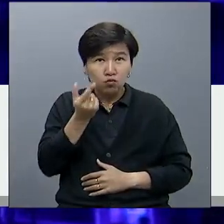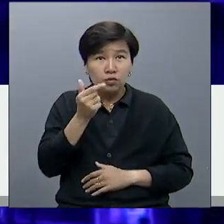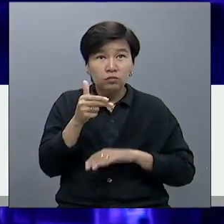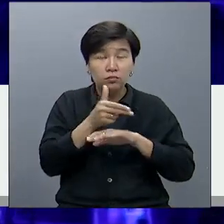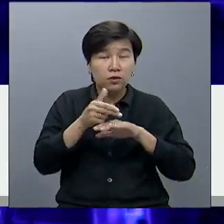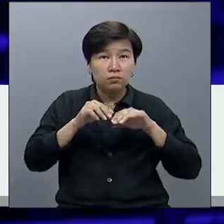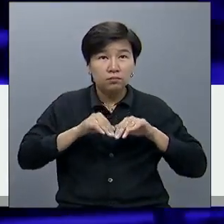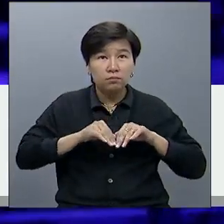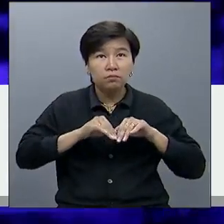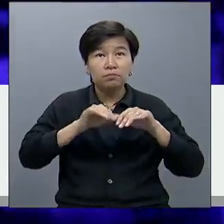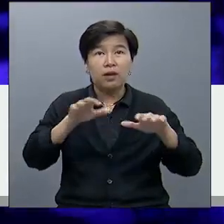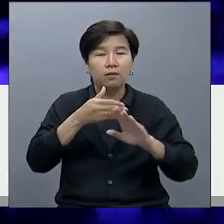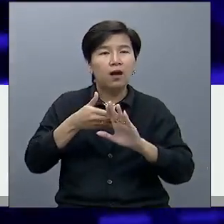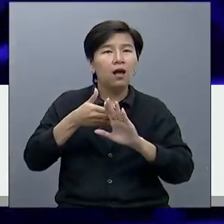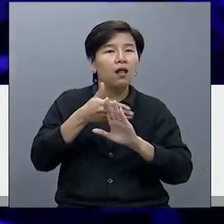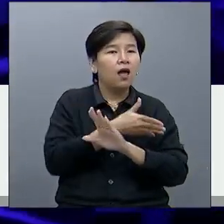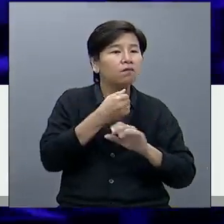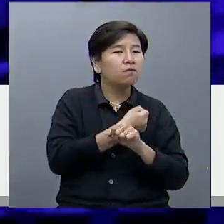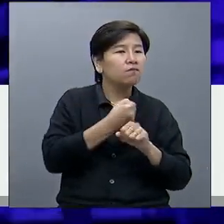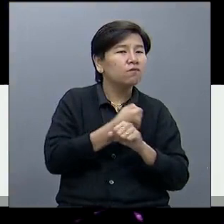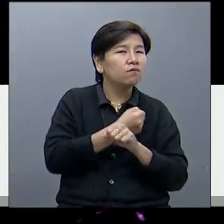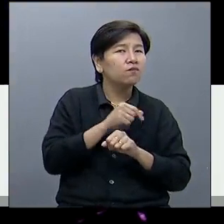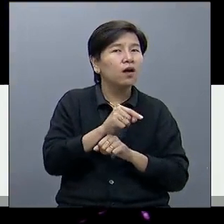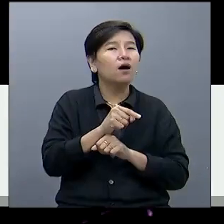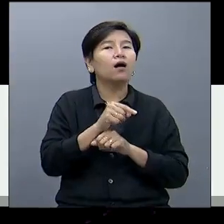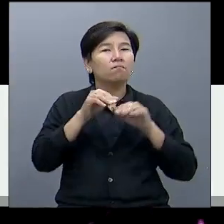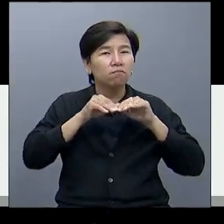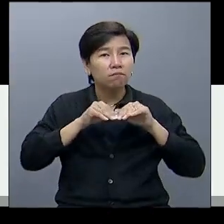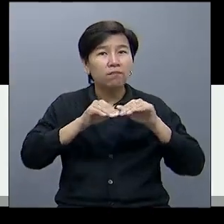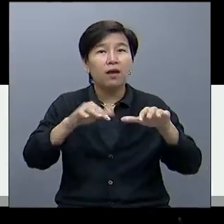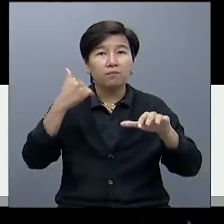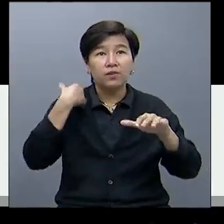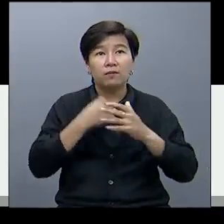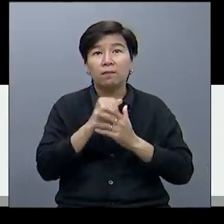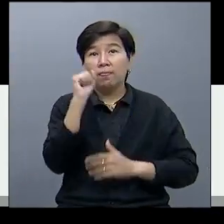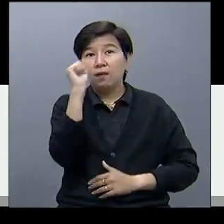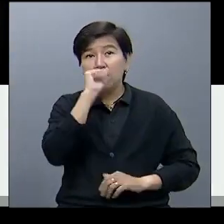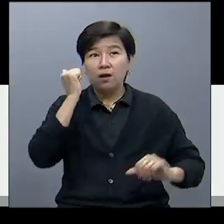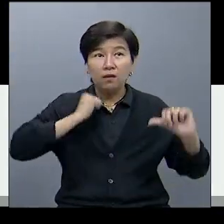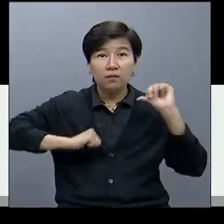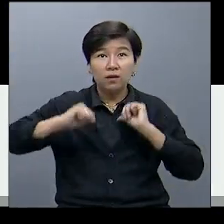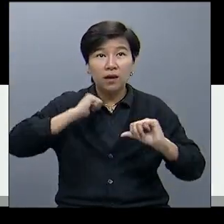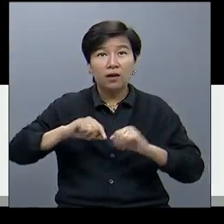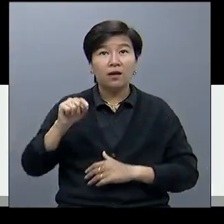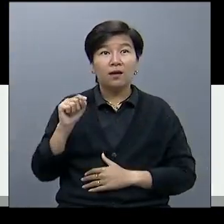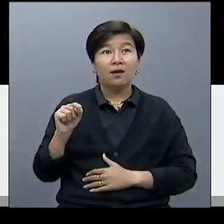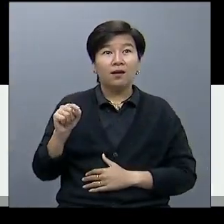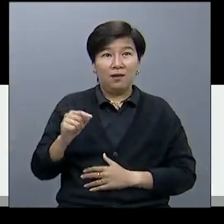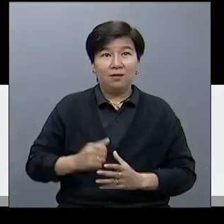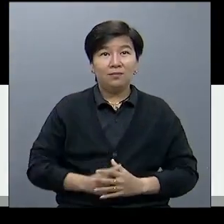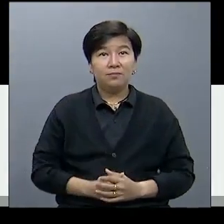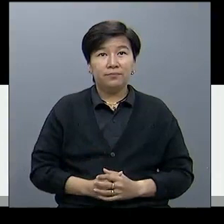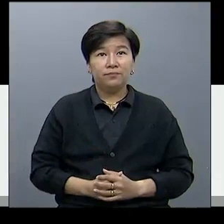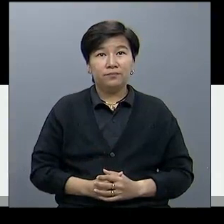เบื้องหลังการซ้อมออกมาค่ะขณะที่กระแสอีกส่วนคือการขึ้นโชว์เพลงใหม่บนเวทีคอนเสิร์ต Trinity Bridge of